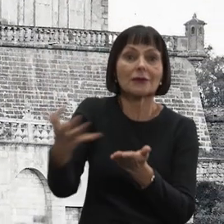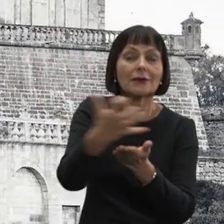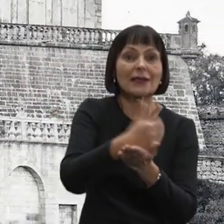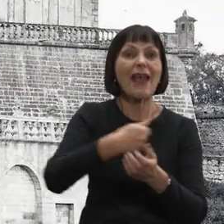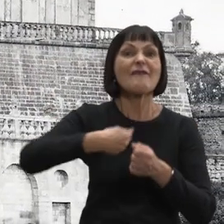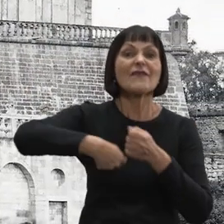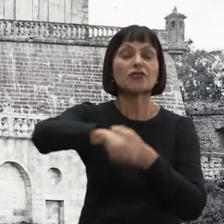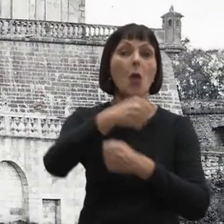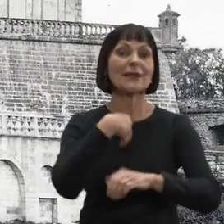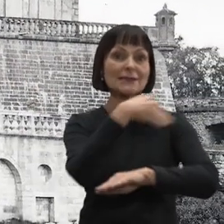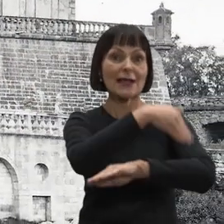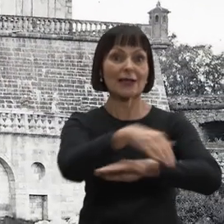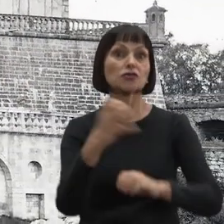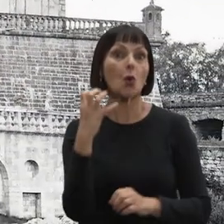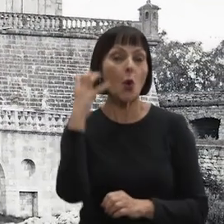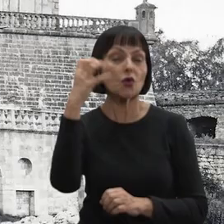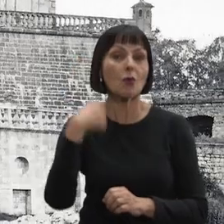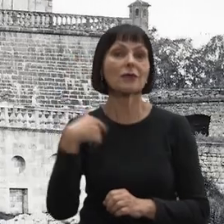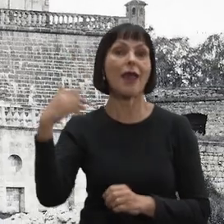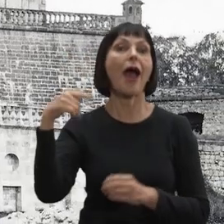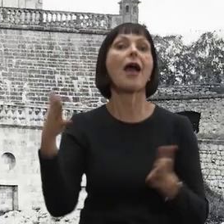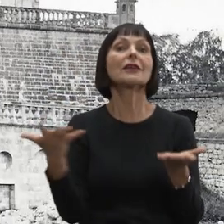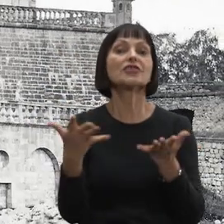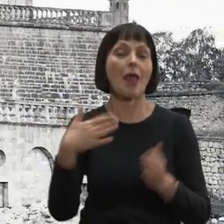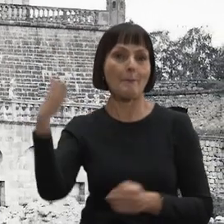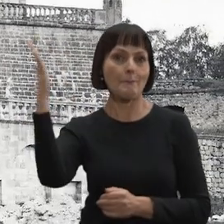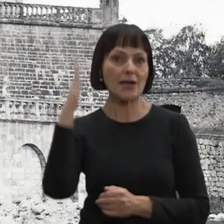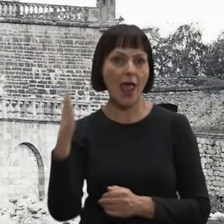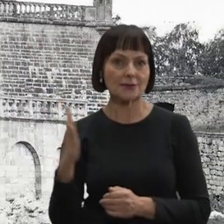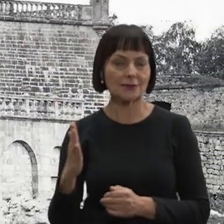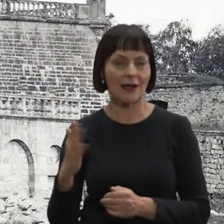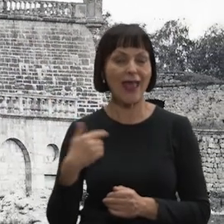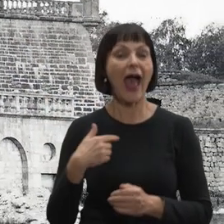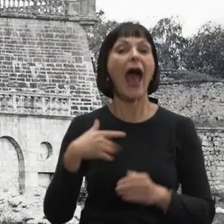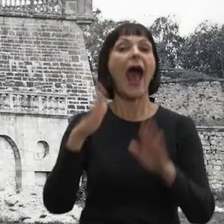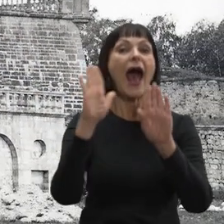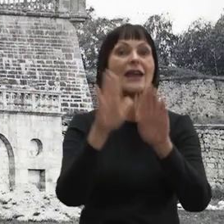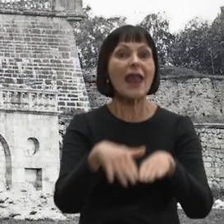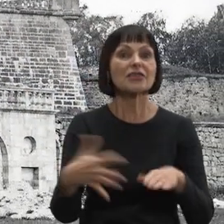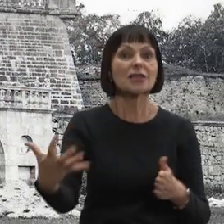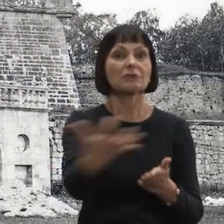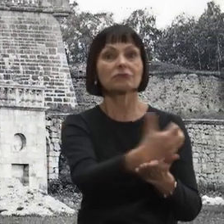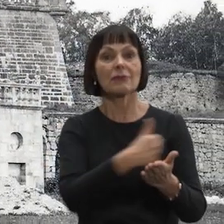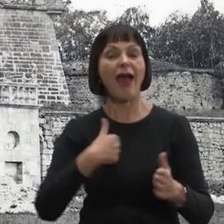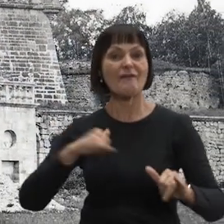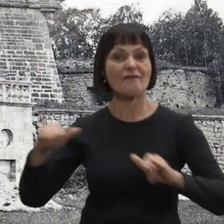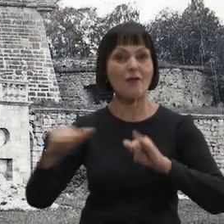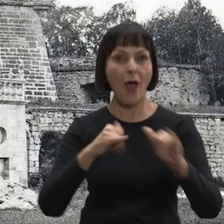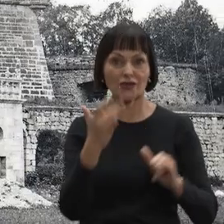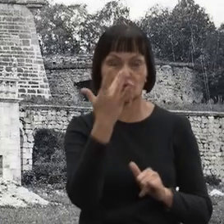zostały wywiezione przez Rumunię aż do Brazylii. Pozostałą część kolekcji zarekwirowały nowe